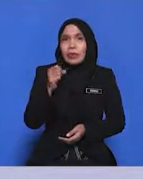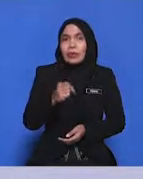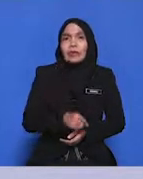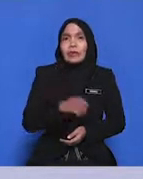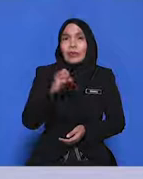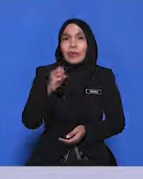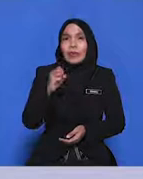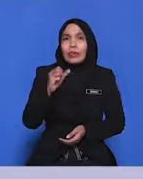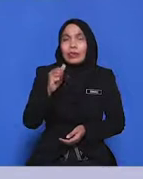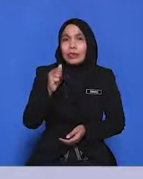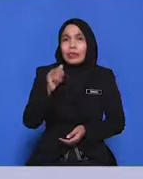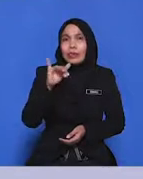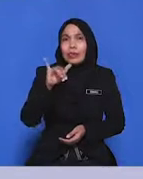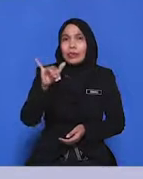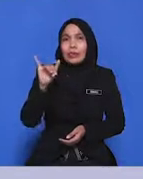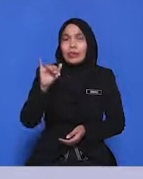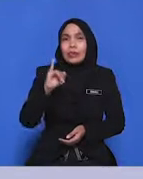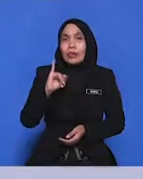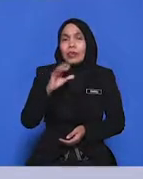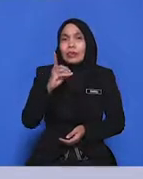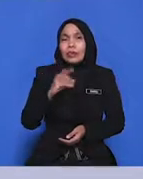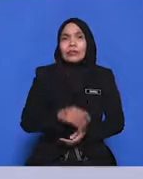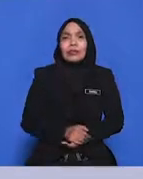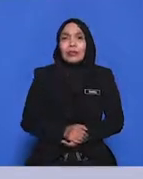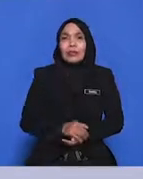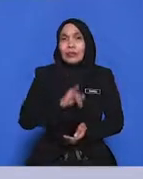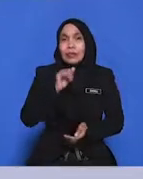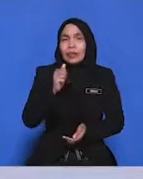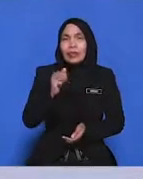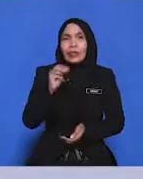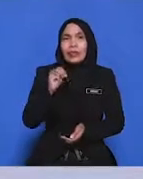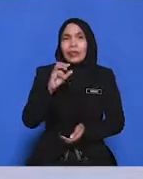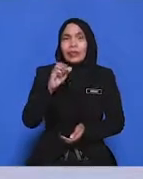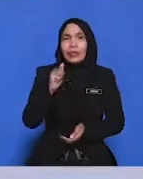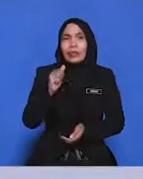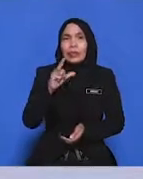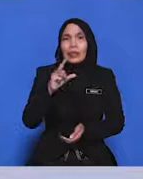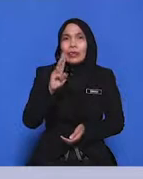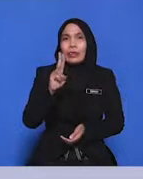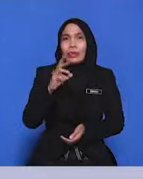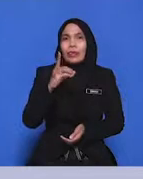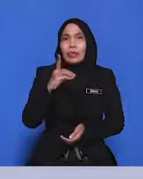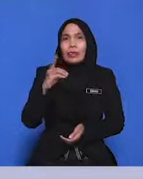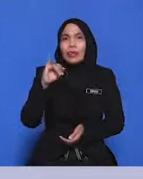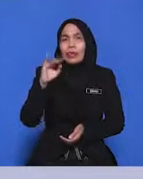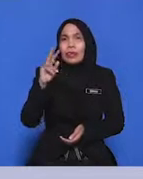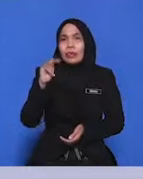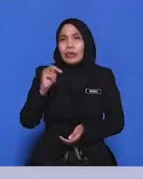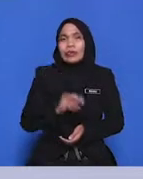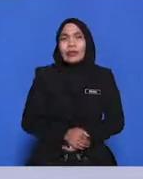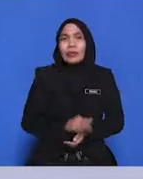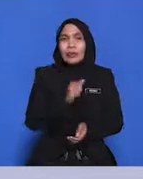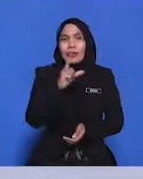Jamaluddin Al-Afghani. Tajuk ini merupakan tajuk bahagian Sirah dan Tamadun Islam